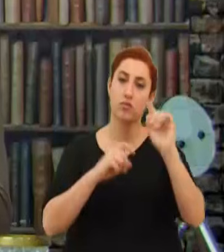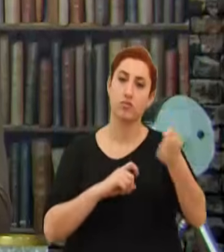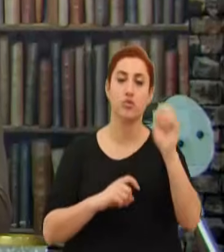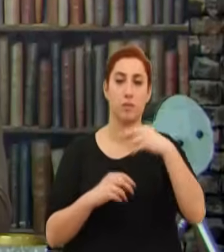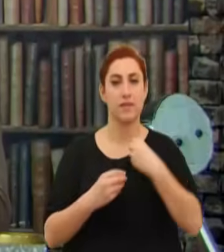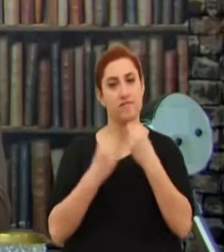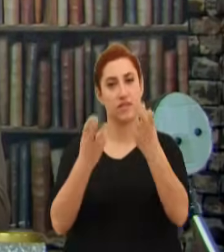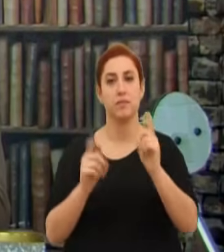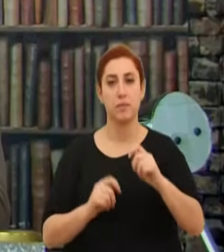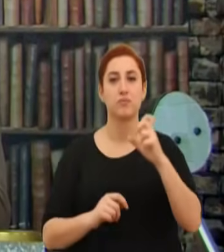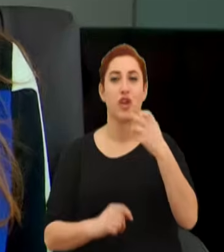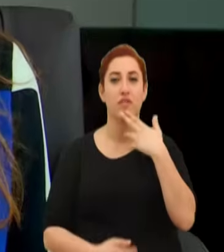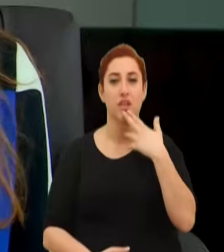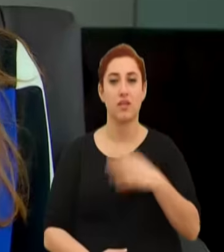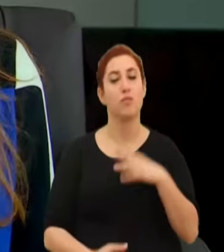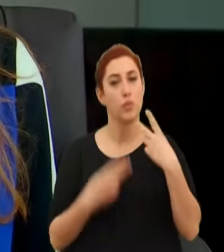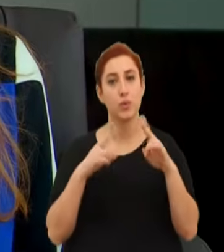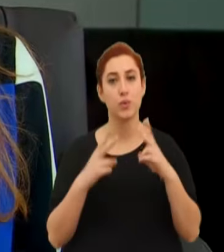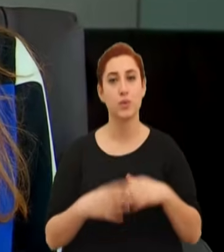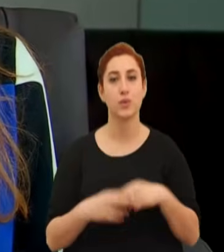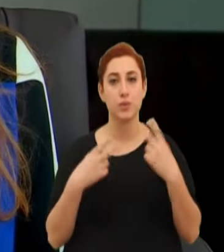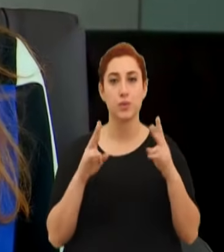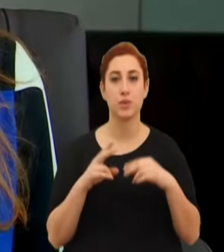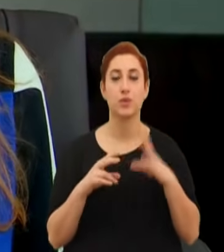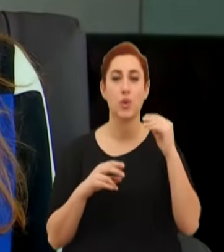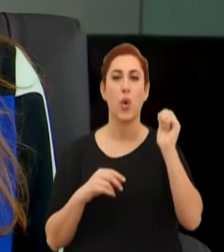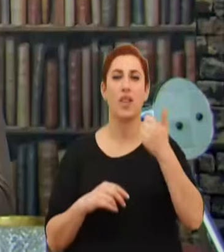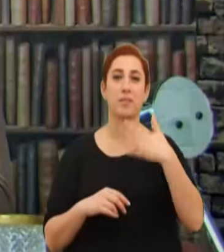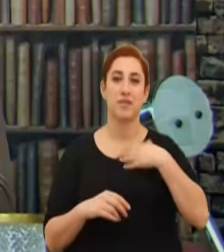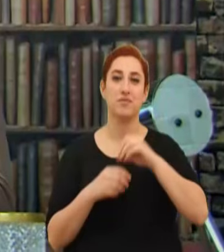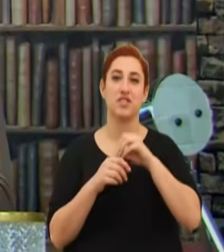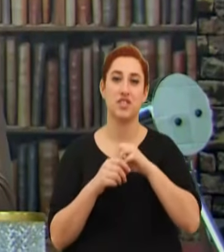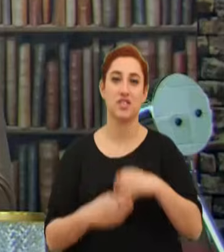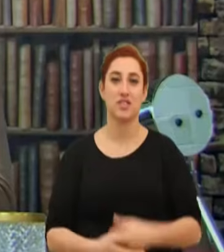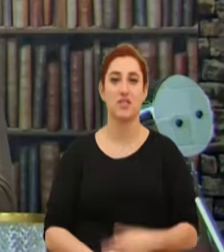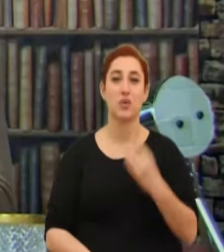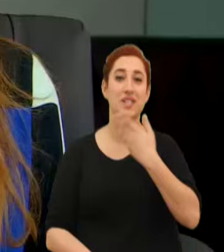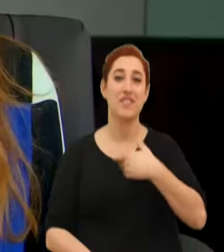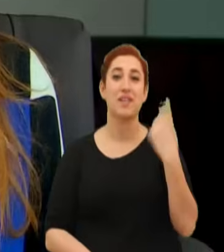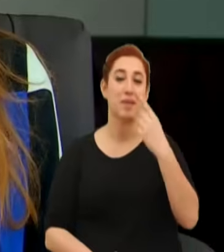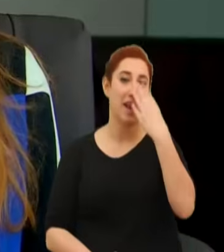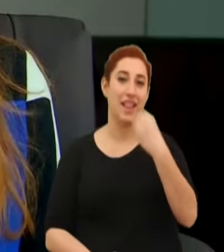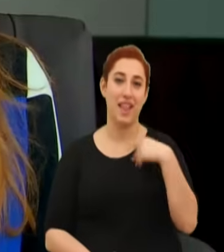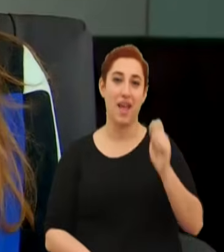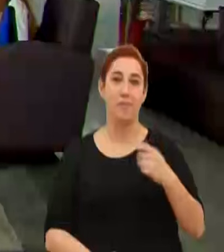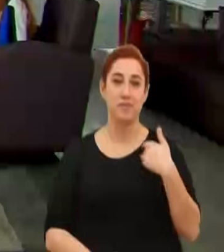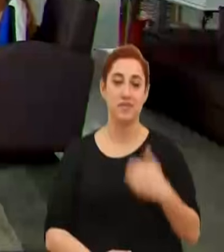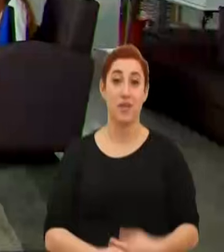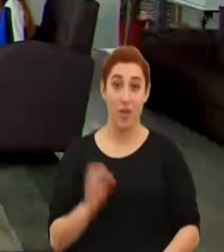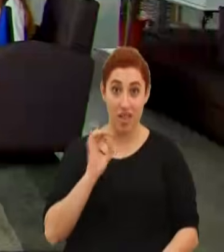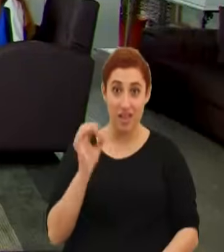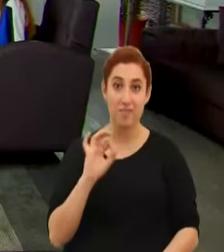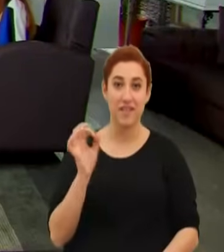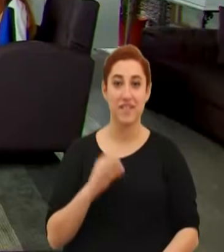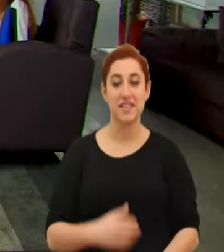bulurlar, sonra ben size gönderirim Cavidan Hanım. Olur. Çok önemli benim için. Çok sevdiğim biri hediye etmişti. Öyle